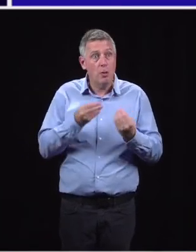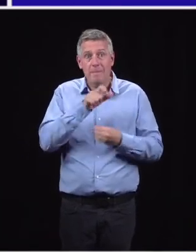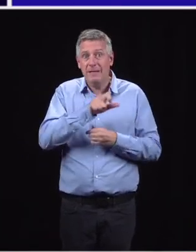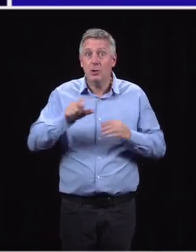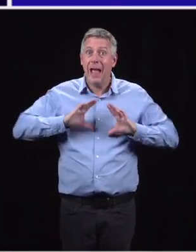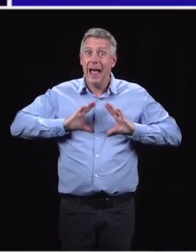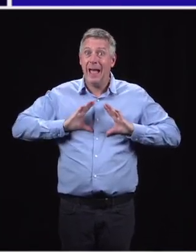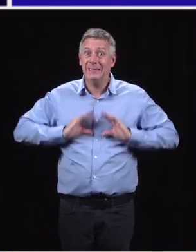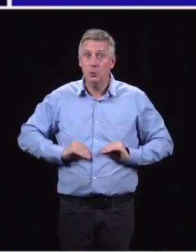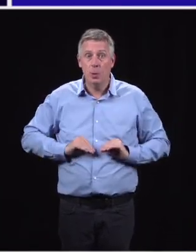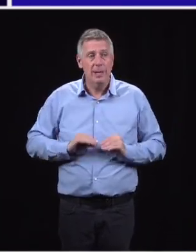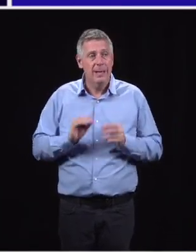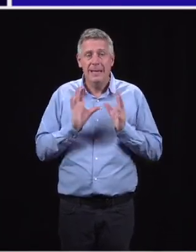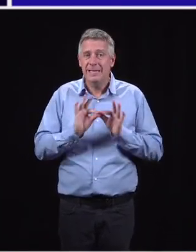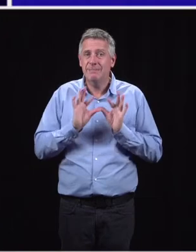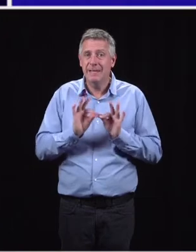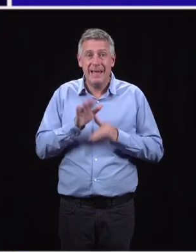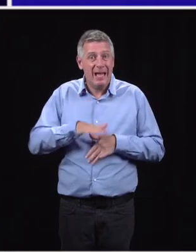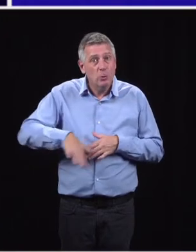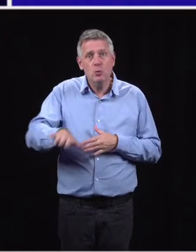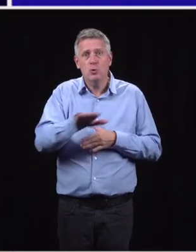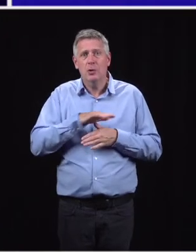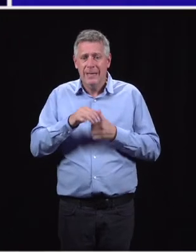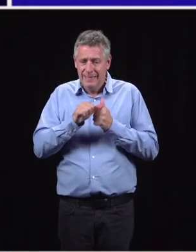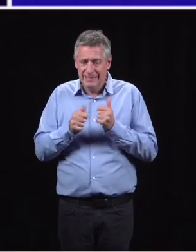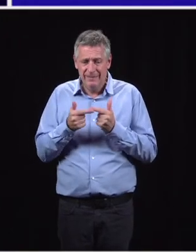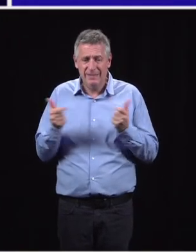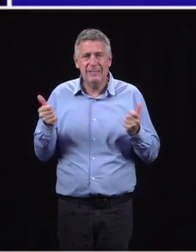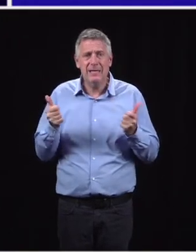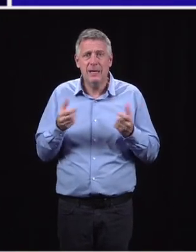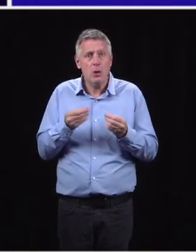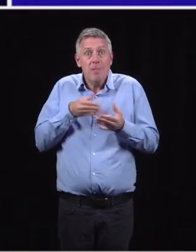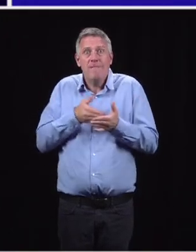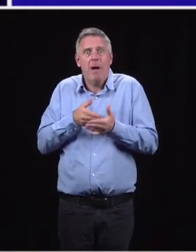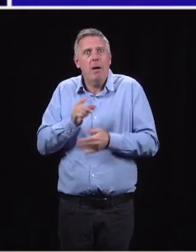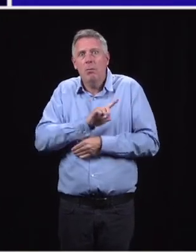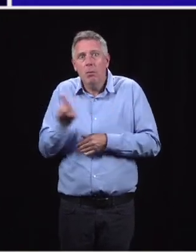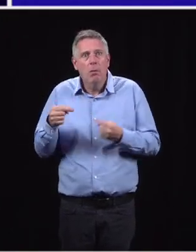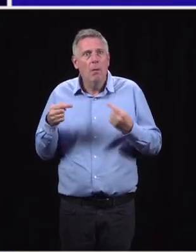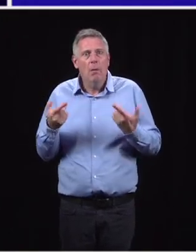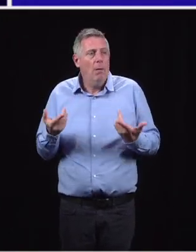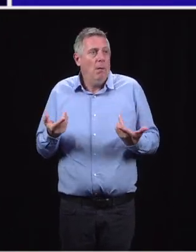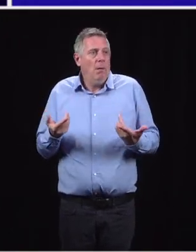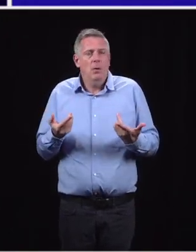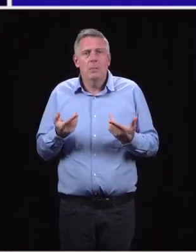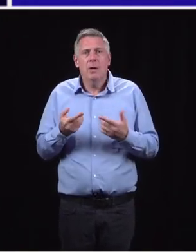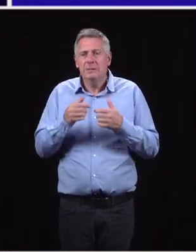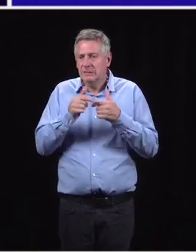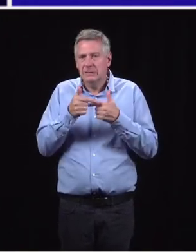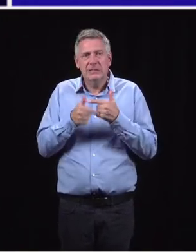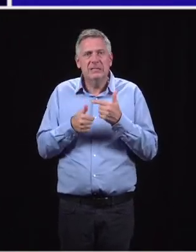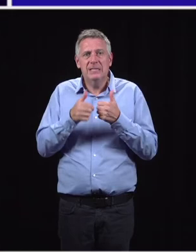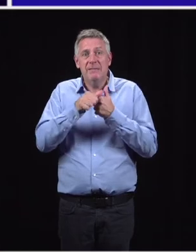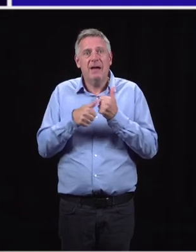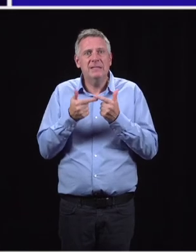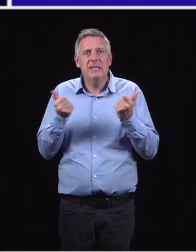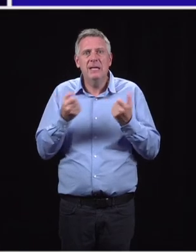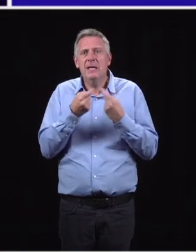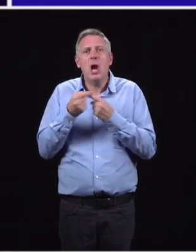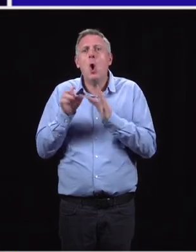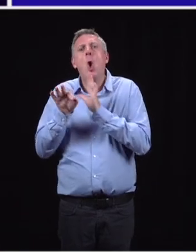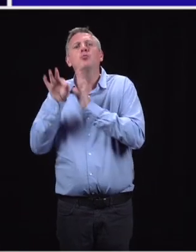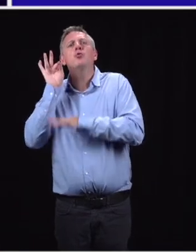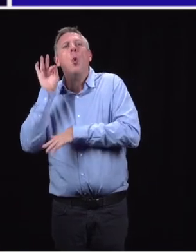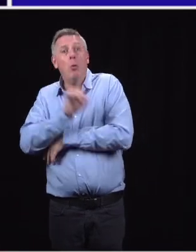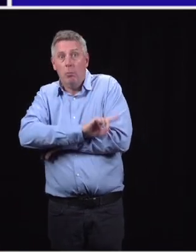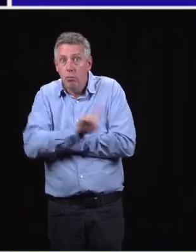d'expliquer à tout le monde que la diversité n'est pas un frein et puis la diversité n'est plus une option je si